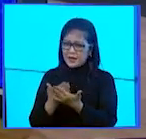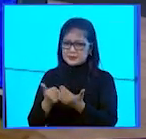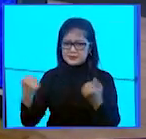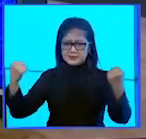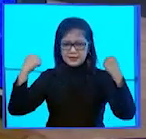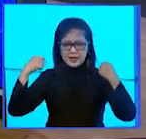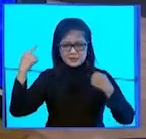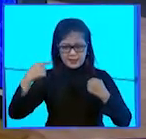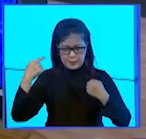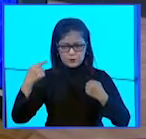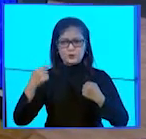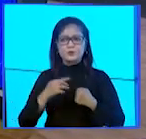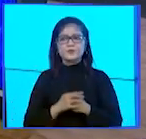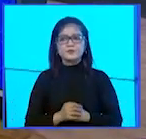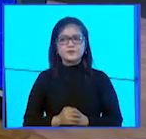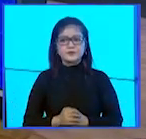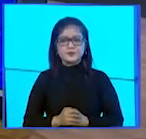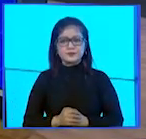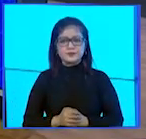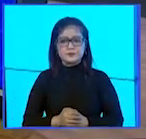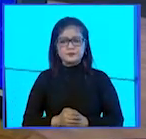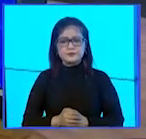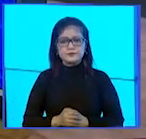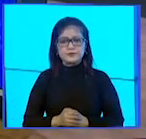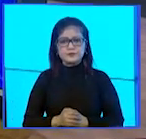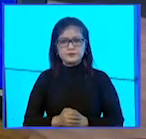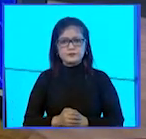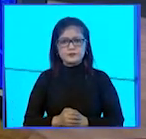beraktifitas kembali ya sama-sama salam teman-teman semua